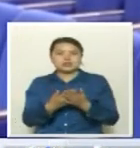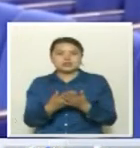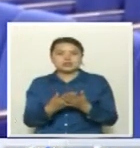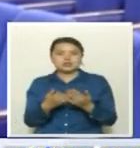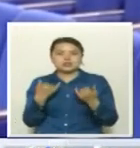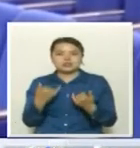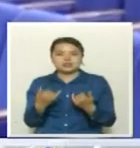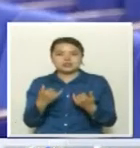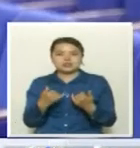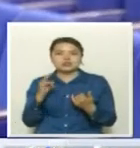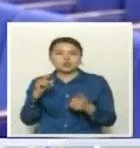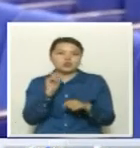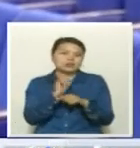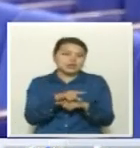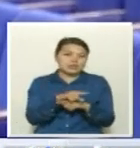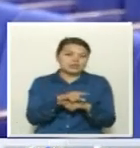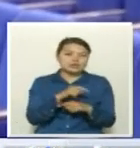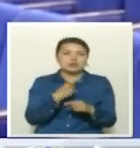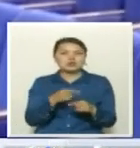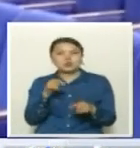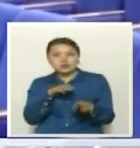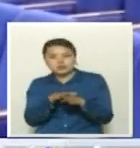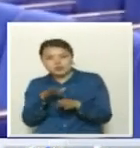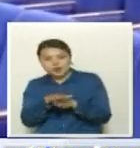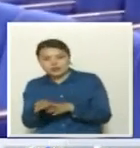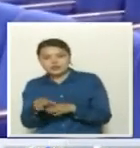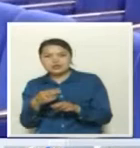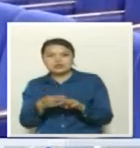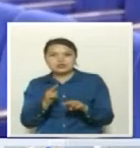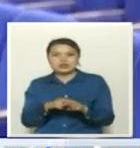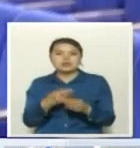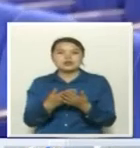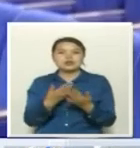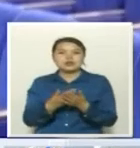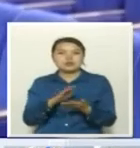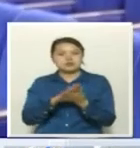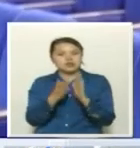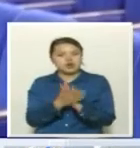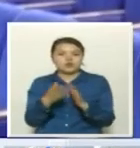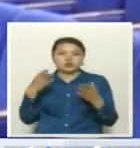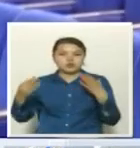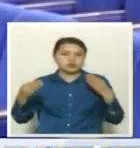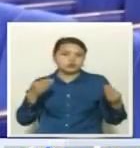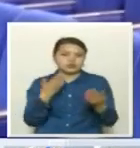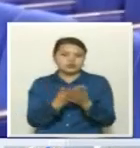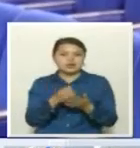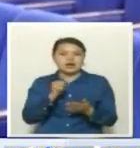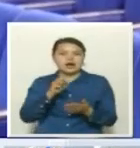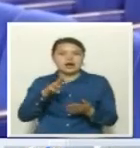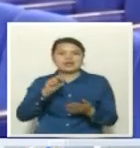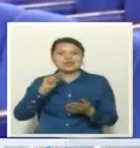ана поставщик мекемелер оларға екінші полугодияға былтырға жол бермеді договор. Енді акимат бізді